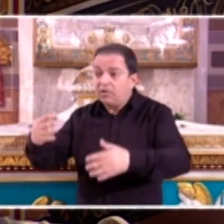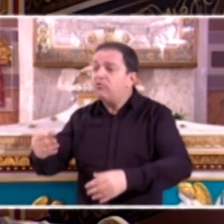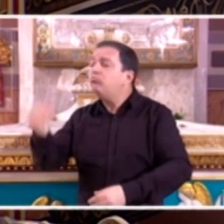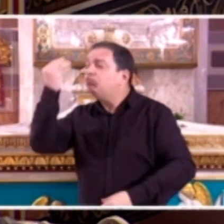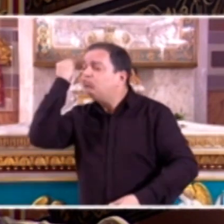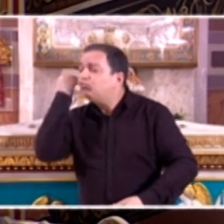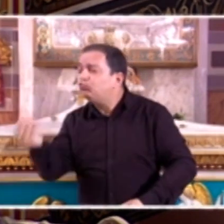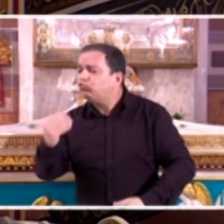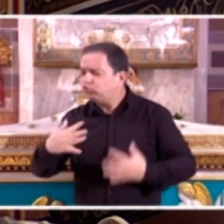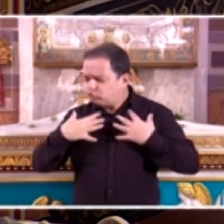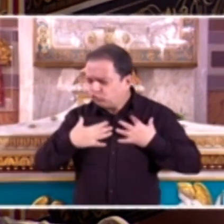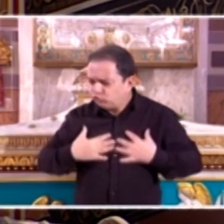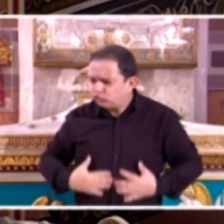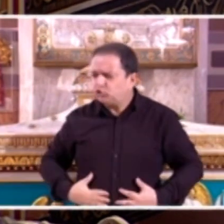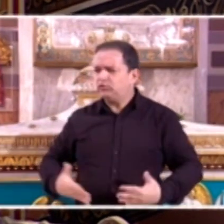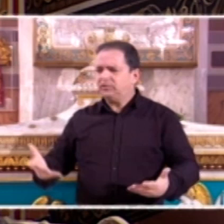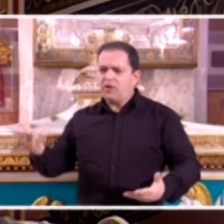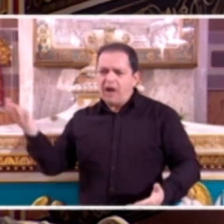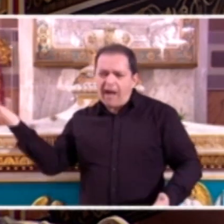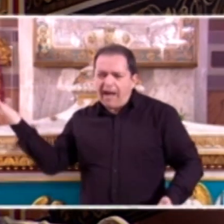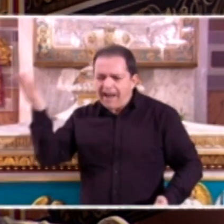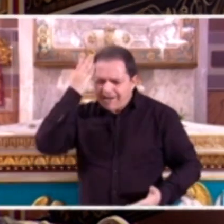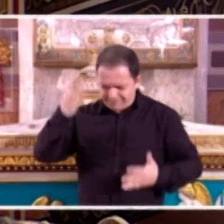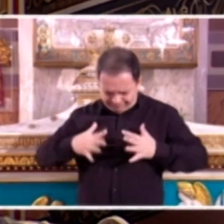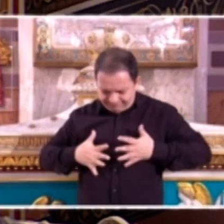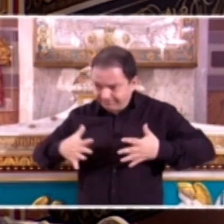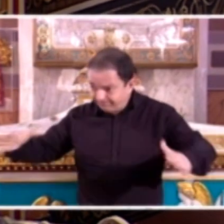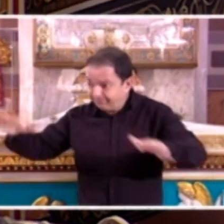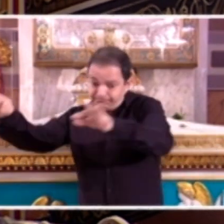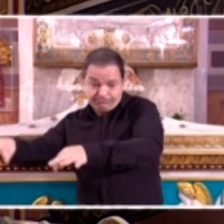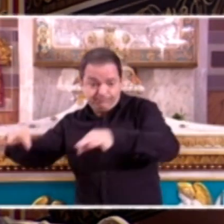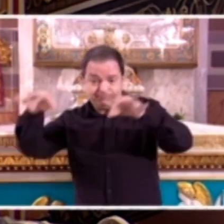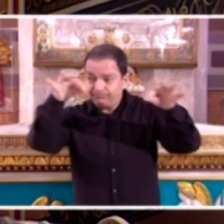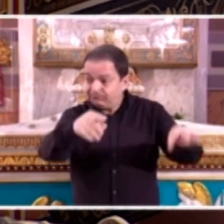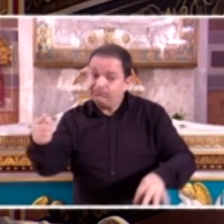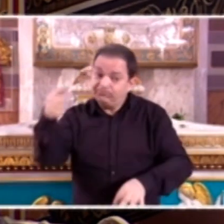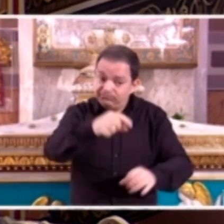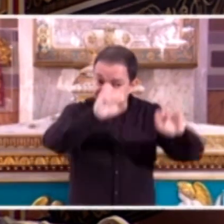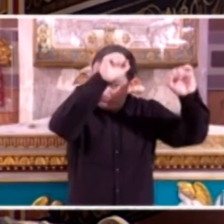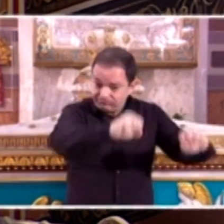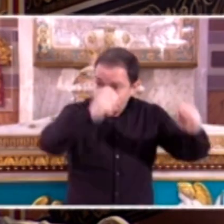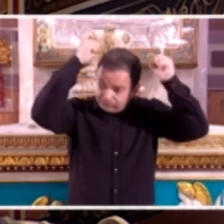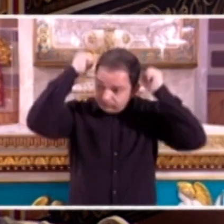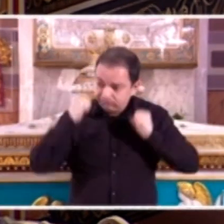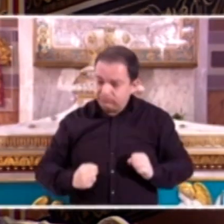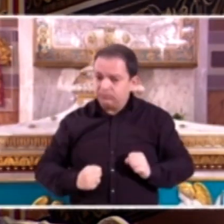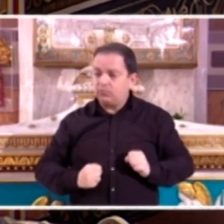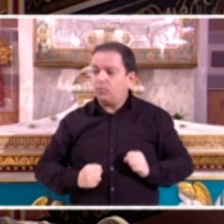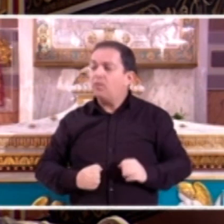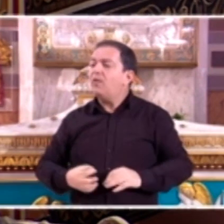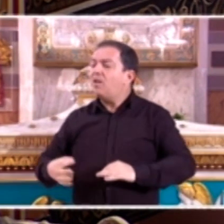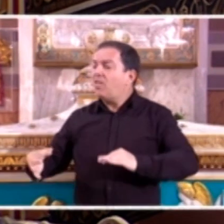εξενέγκατε την στολήν την πρώτην και ενδύσατε αυτόν και